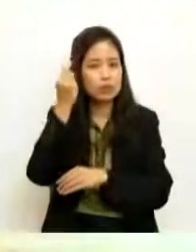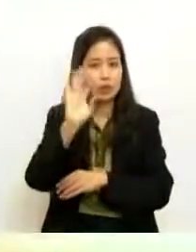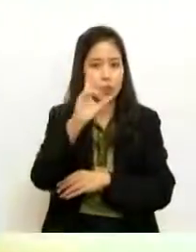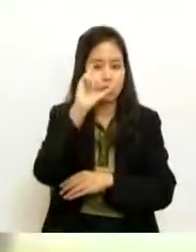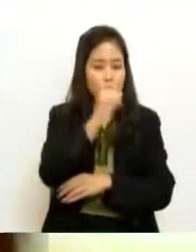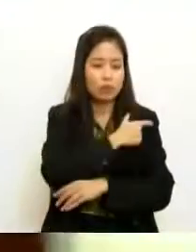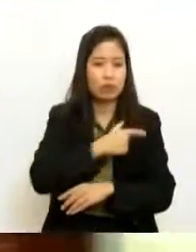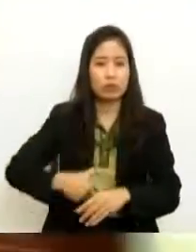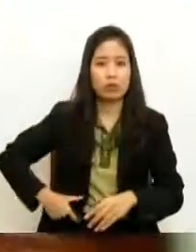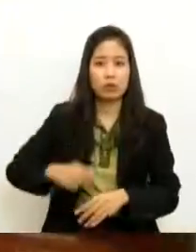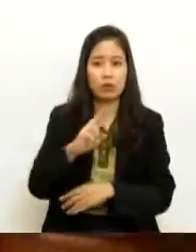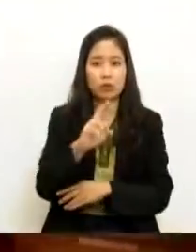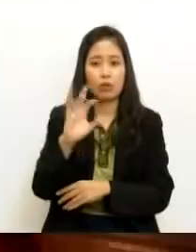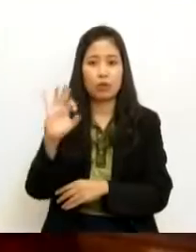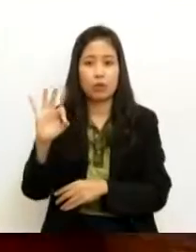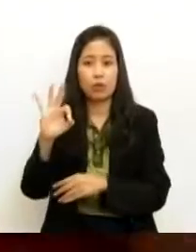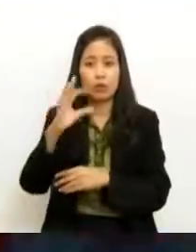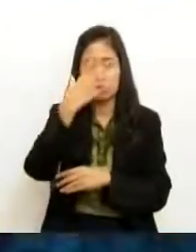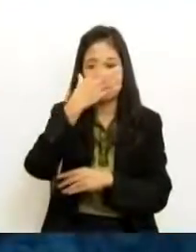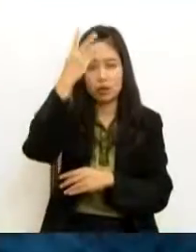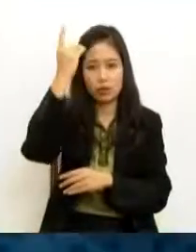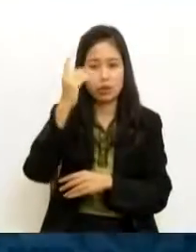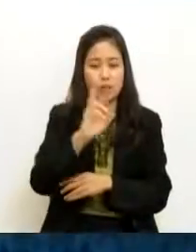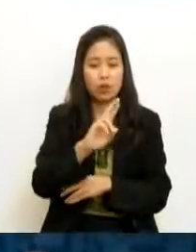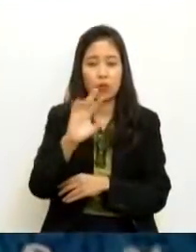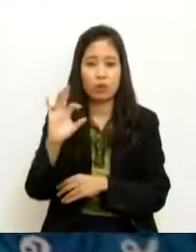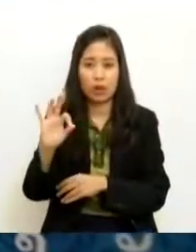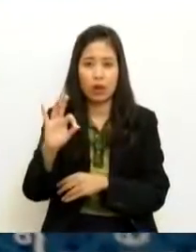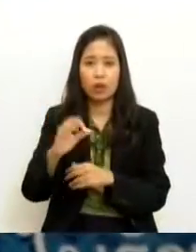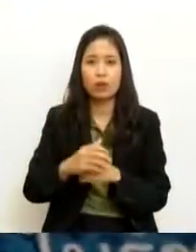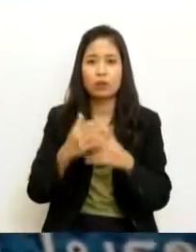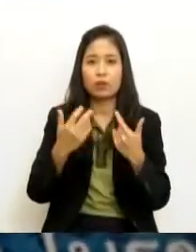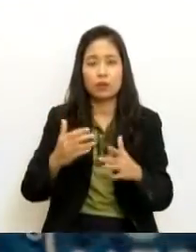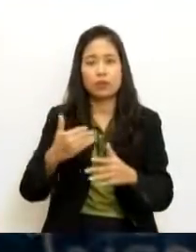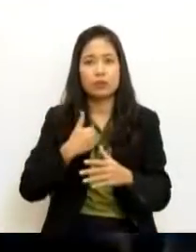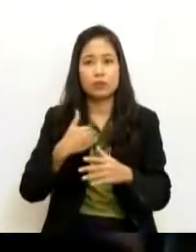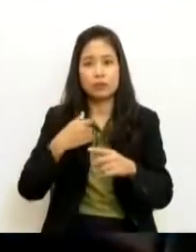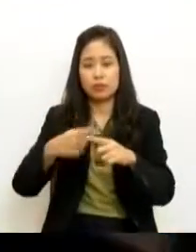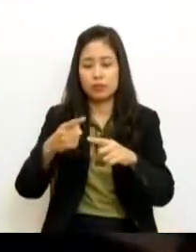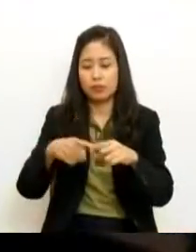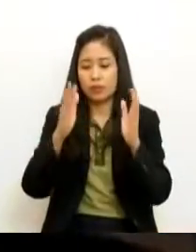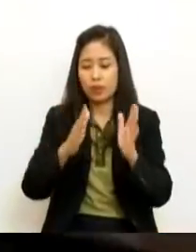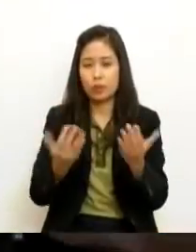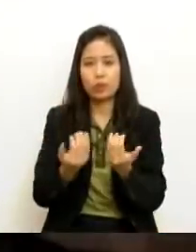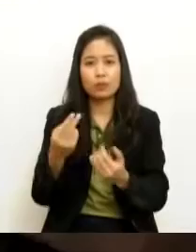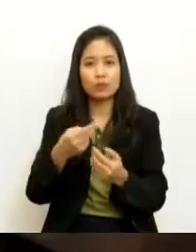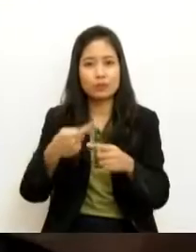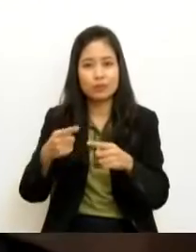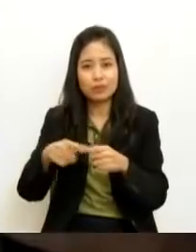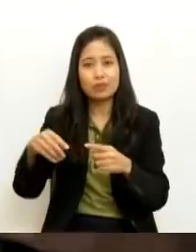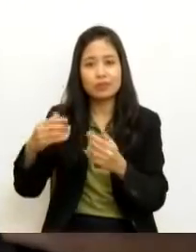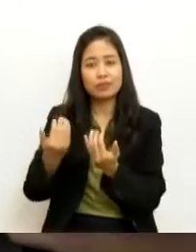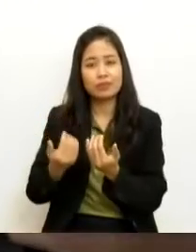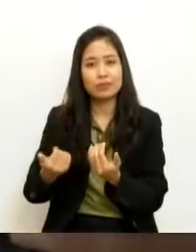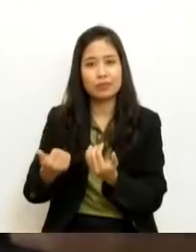9สมเด็จพระราชินีในรัชกาลที่9ตลอดจนพระบรมวงศานุวงศ์ซึ่งโครงการเหล่านี้